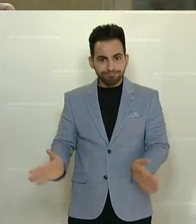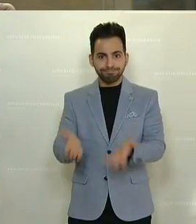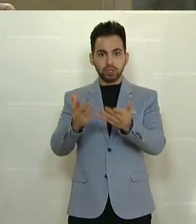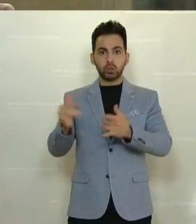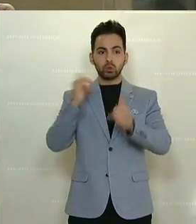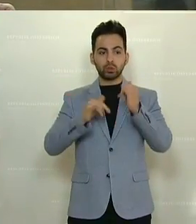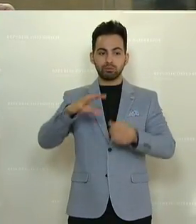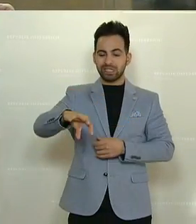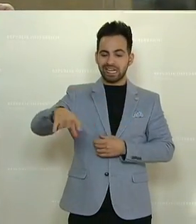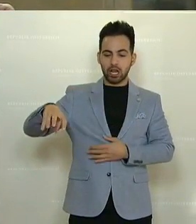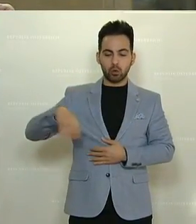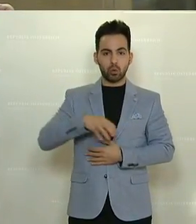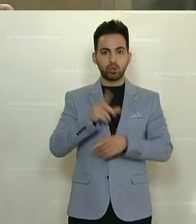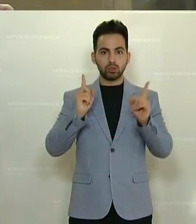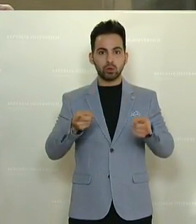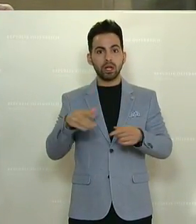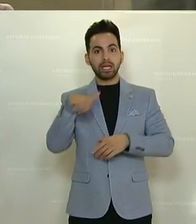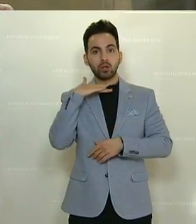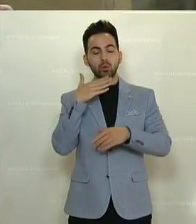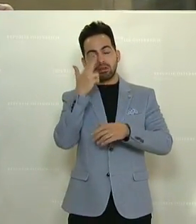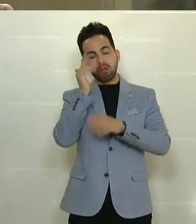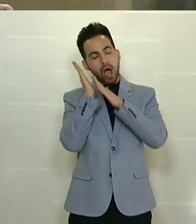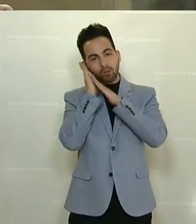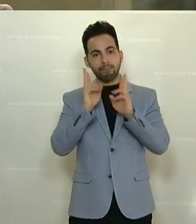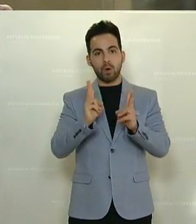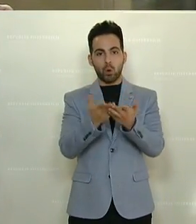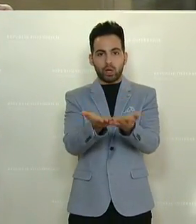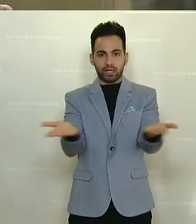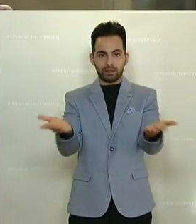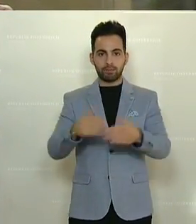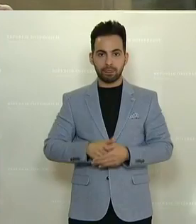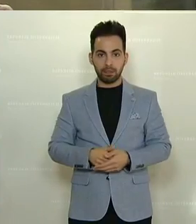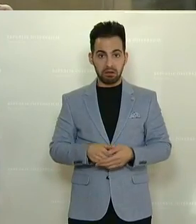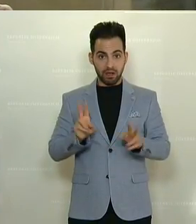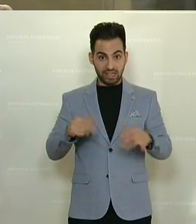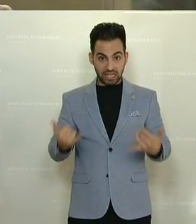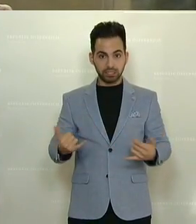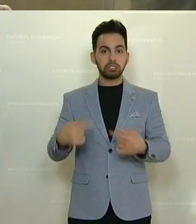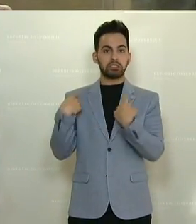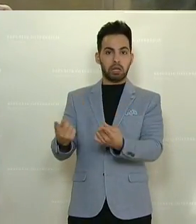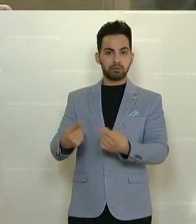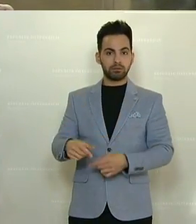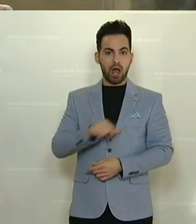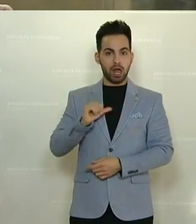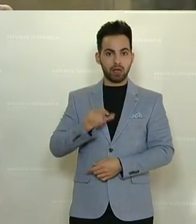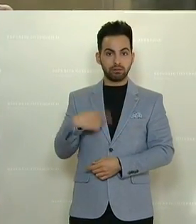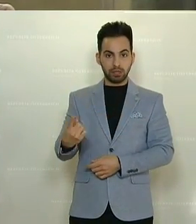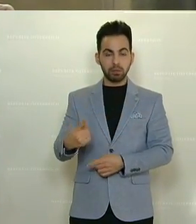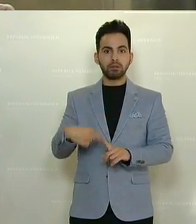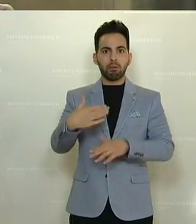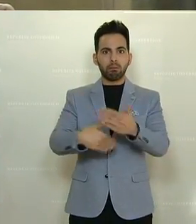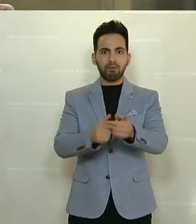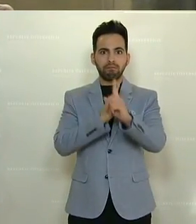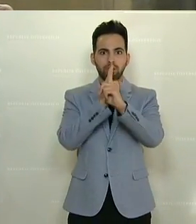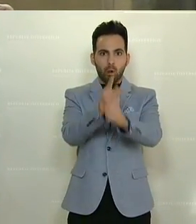den Tourismusregionen ausreichend Nächtigungsmöglichkeiten gibt. Aber wenn wir sie jetzt im Stich lassen, wird das nachhaltige Folgen für